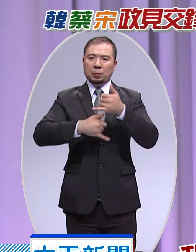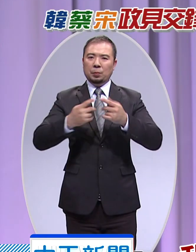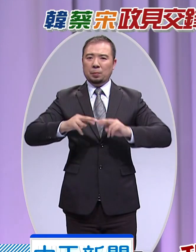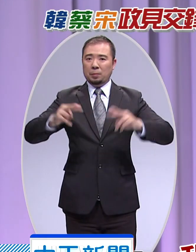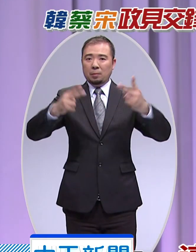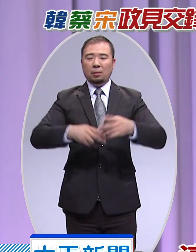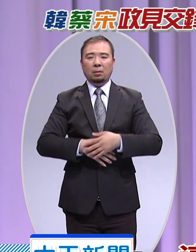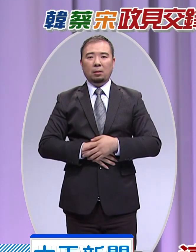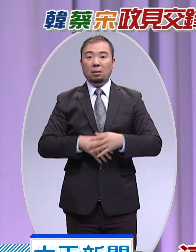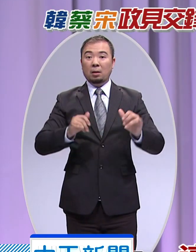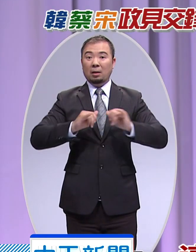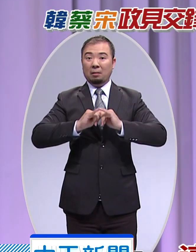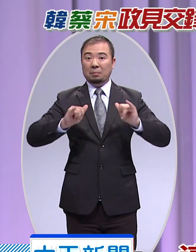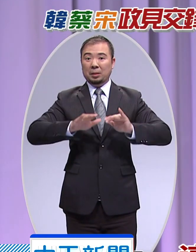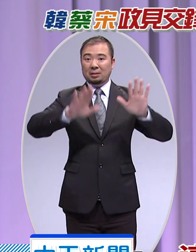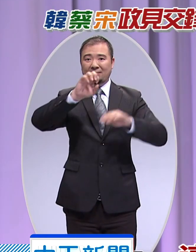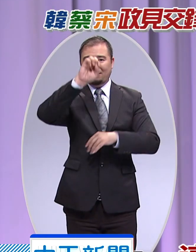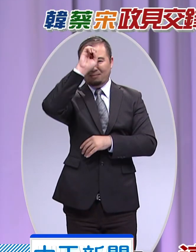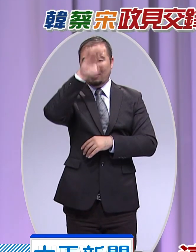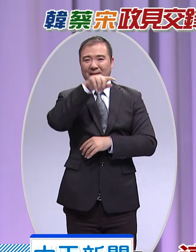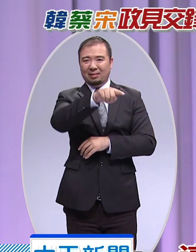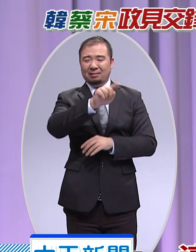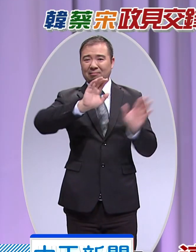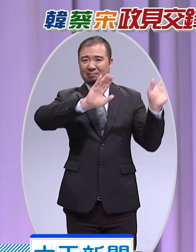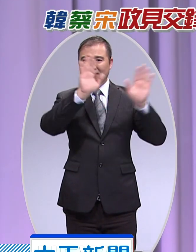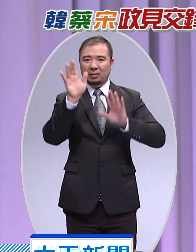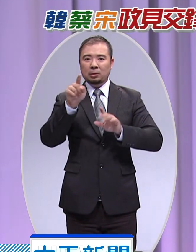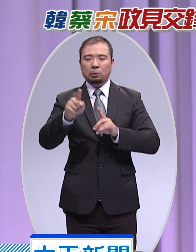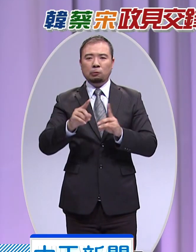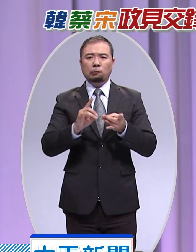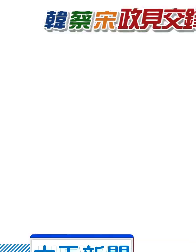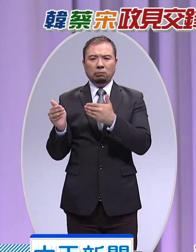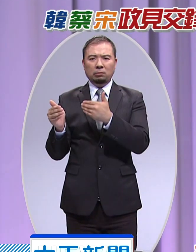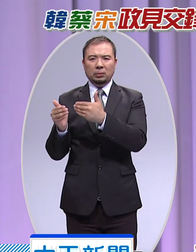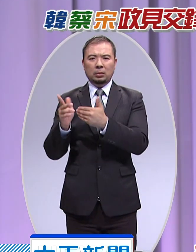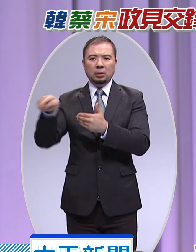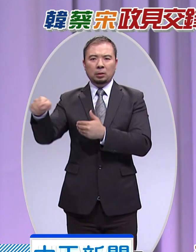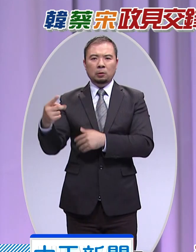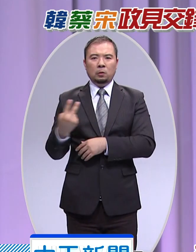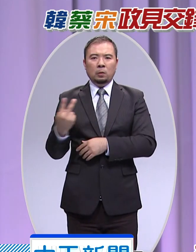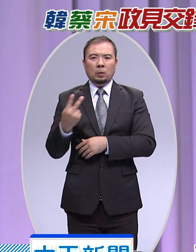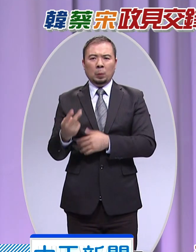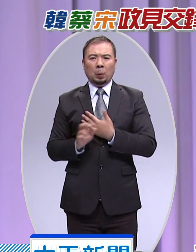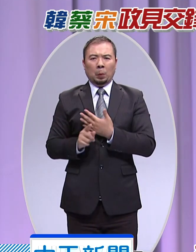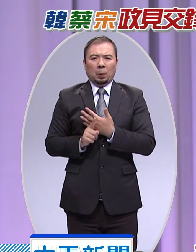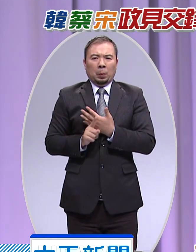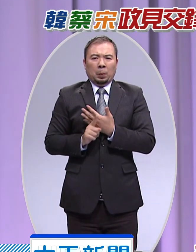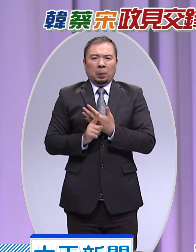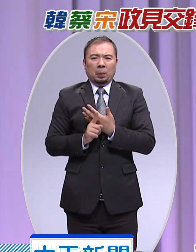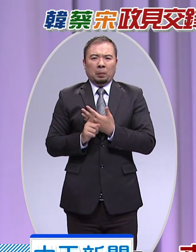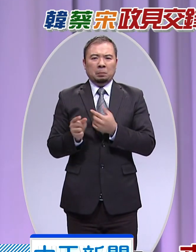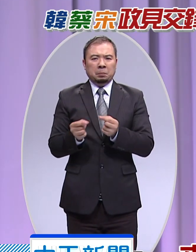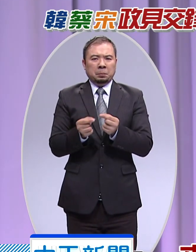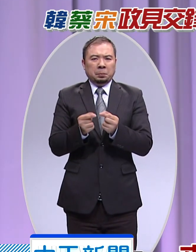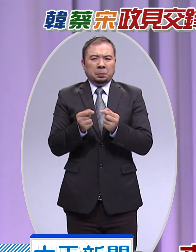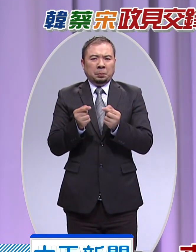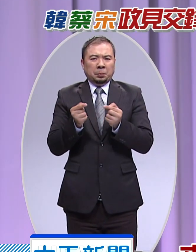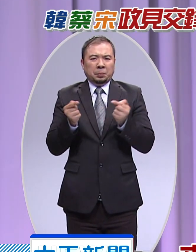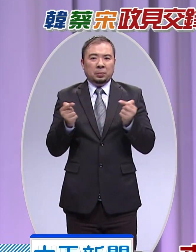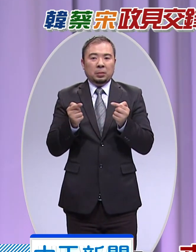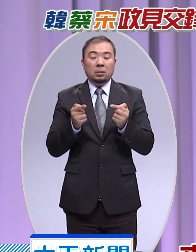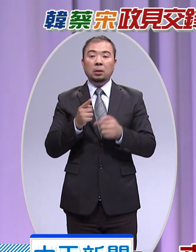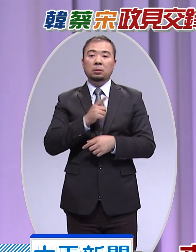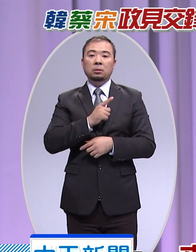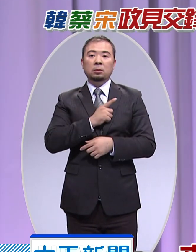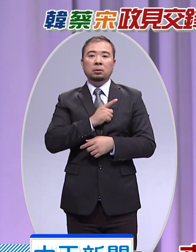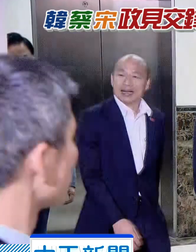绝对不会采取民进党这种拿刺刀去刺对岸的这样一个做法，借着两岸关系的紧张来换取自